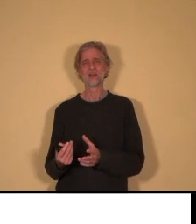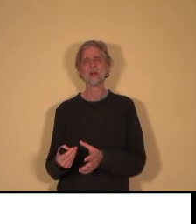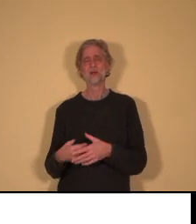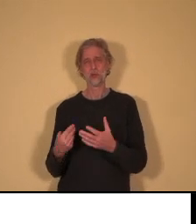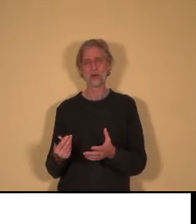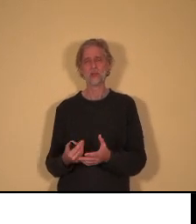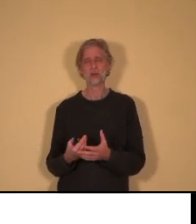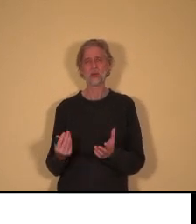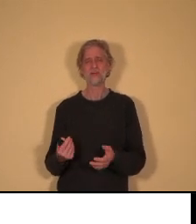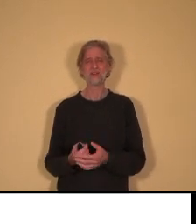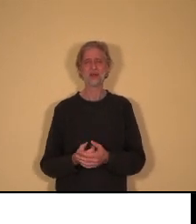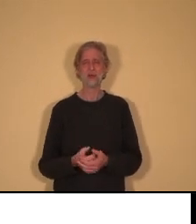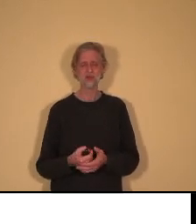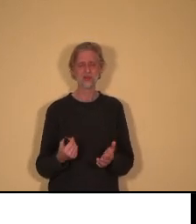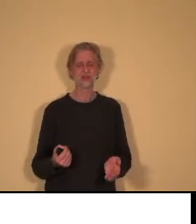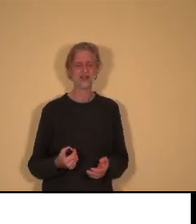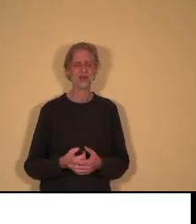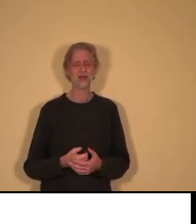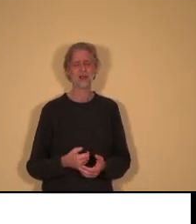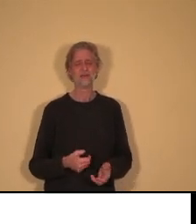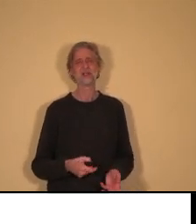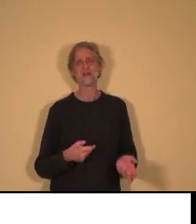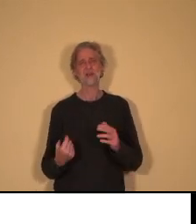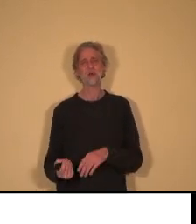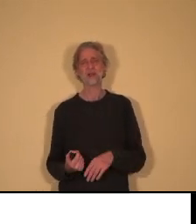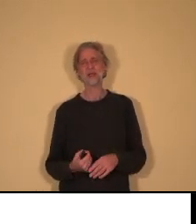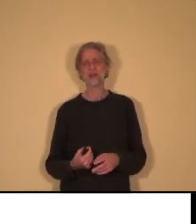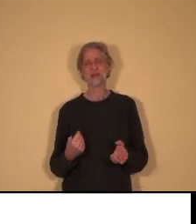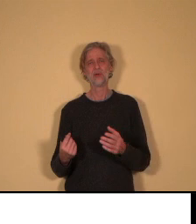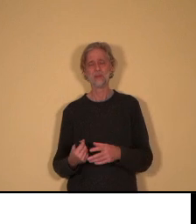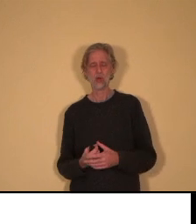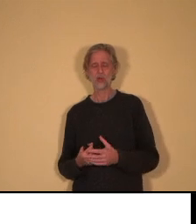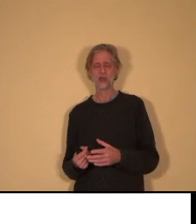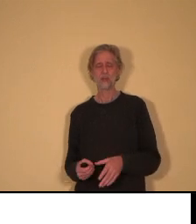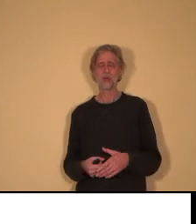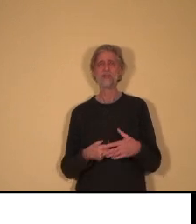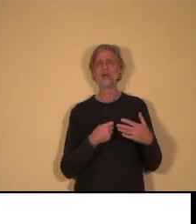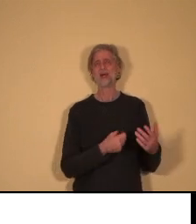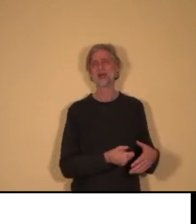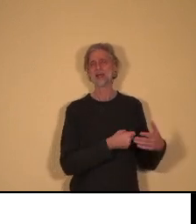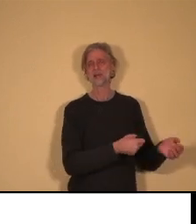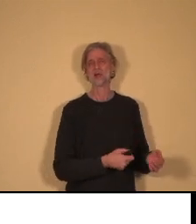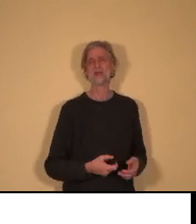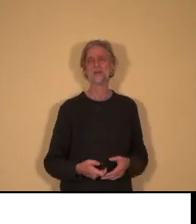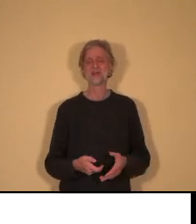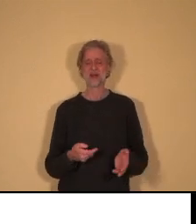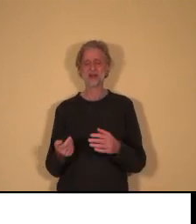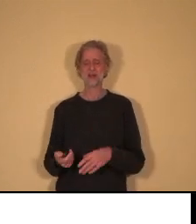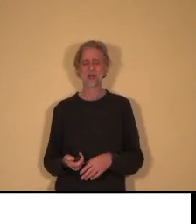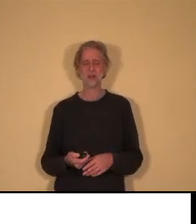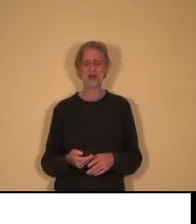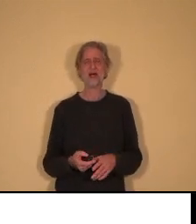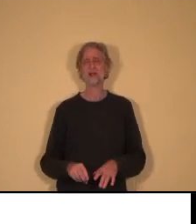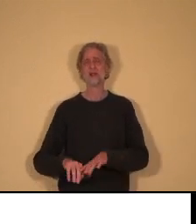wird unter hohem Druck in Wasser gelöst. Dieses Wasser wird in 700 Meter Tiefe in Bohrlöchern gepumpt, reagiert dort mit dem Basalt